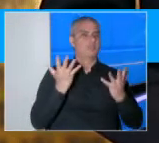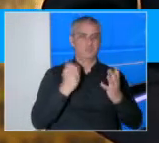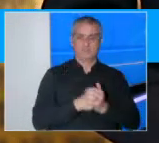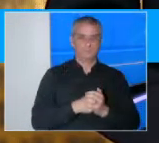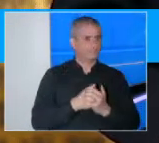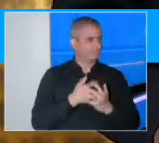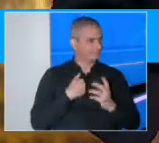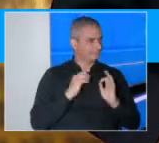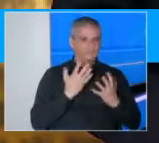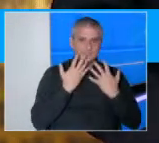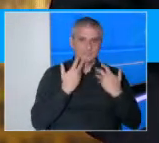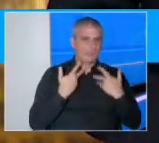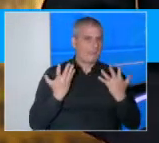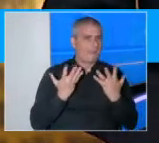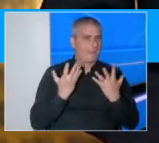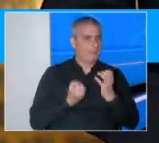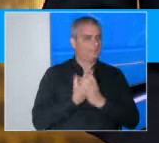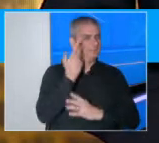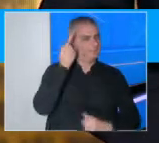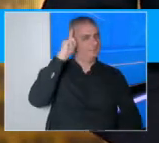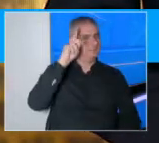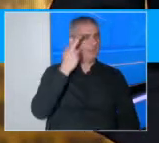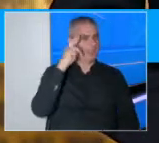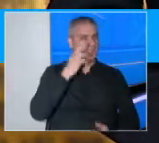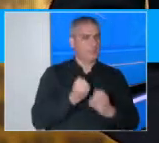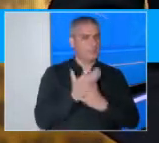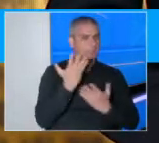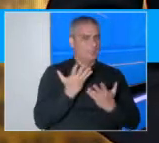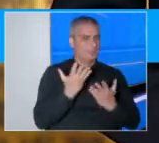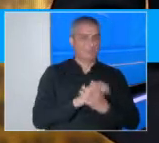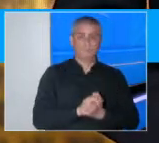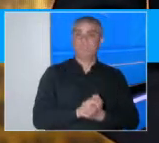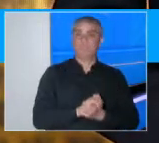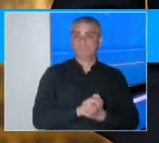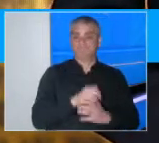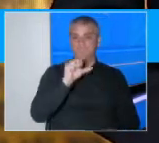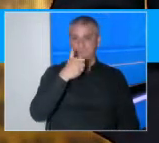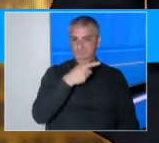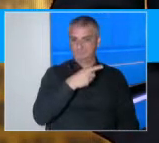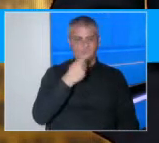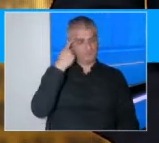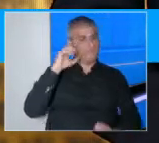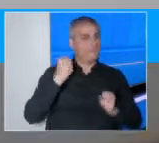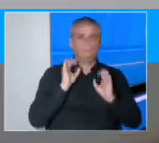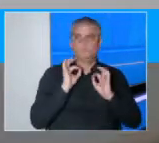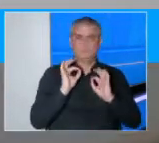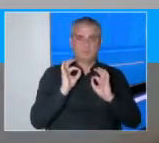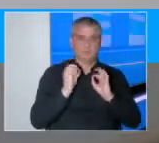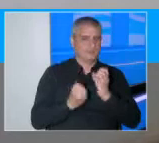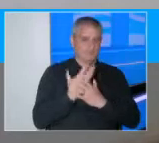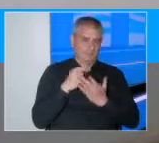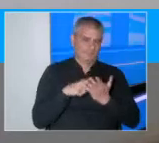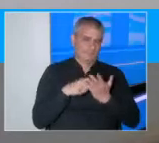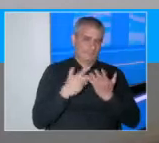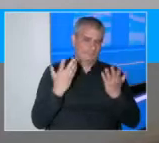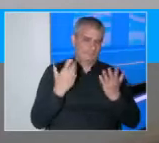אני בסדר, ספרי לי איך נולד המיזם הזה. אז קודם כל, המיזם הוא באמת נולד